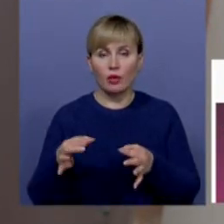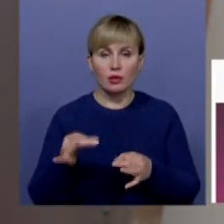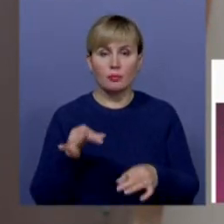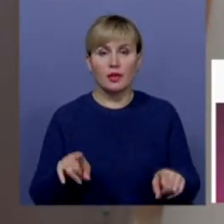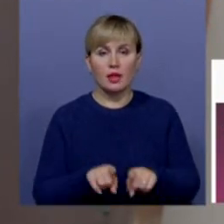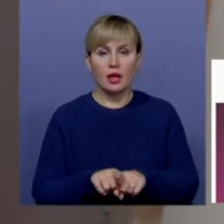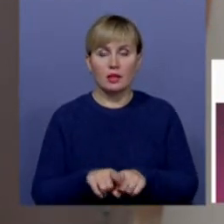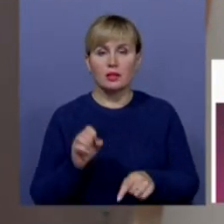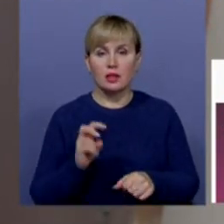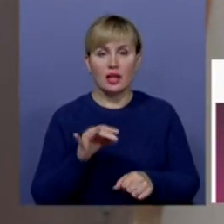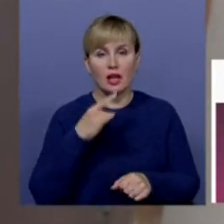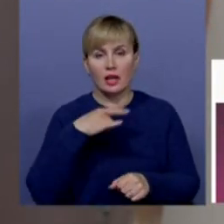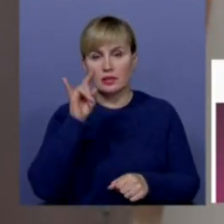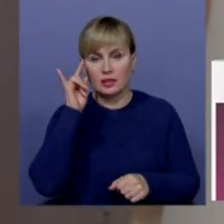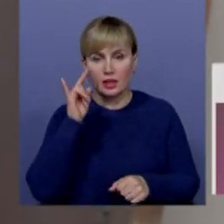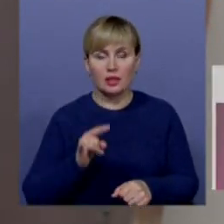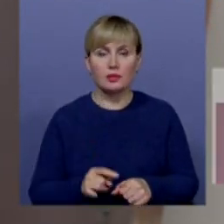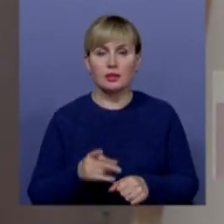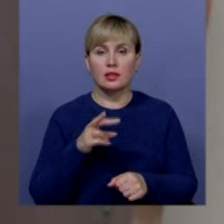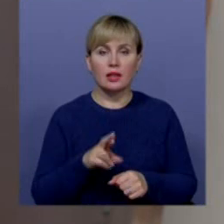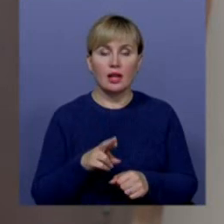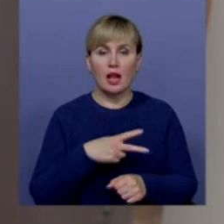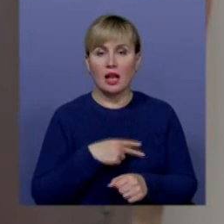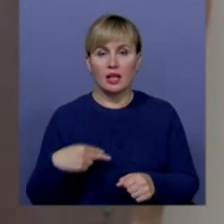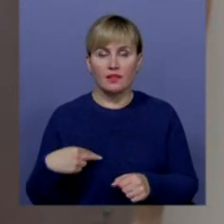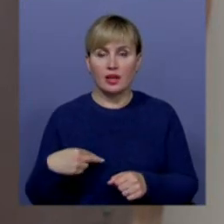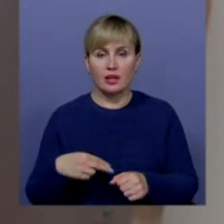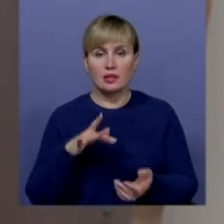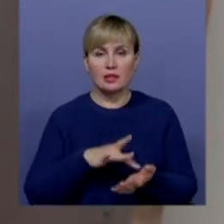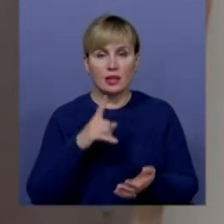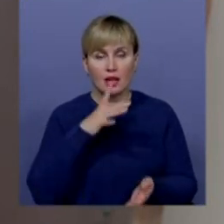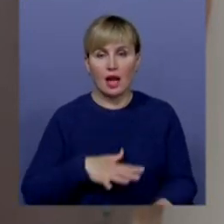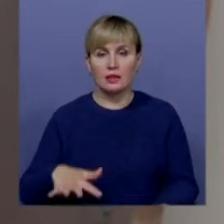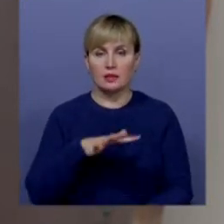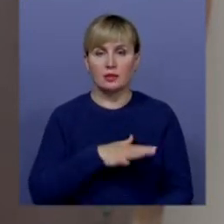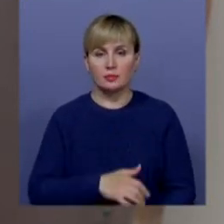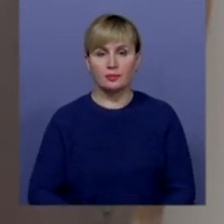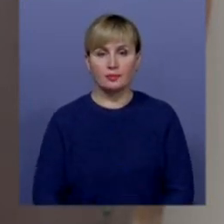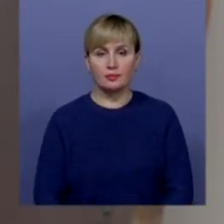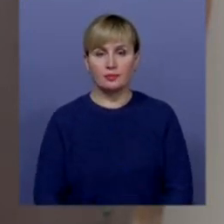же, как и Казахстан для Литвы в Центральной Азии.